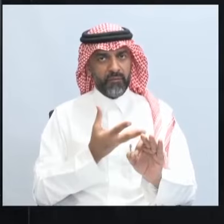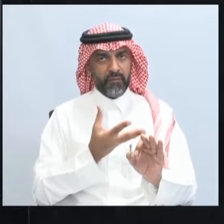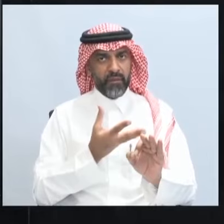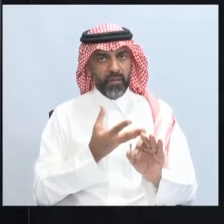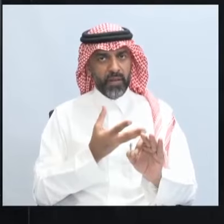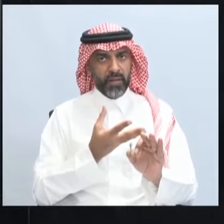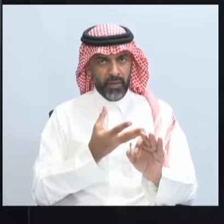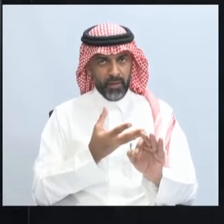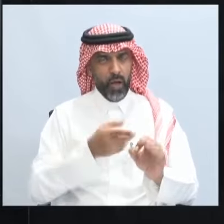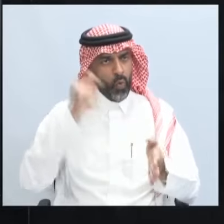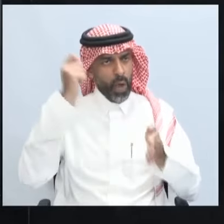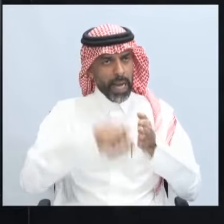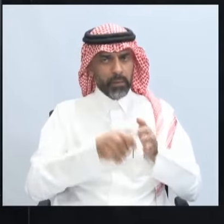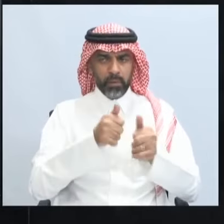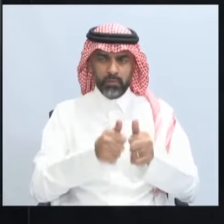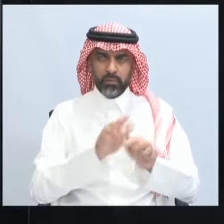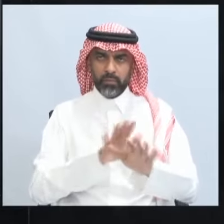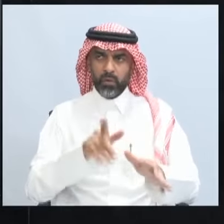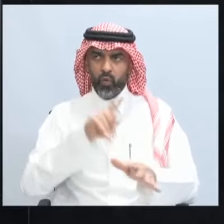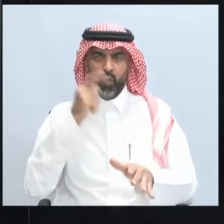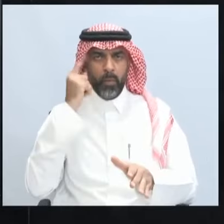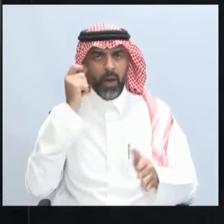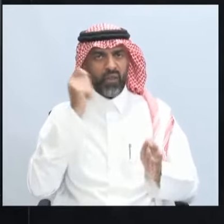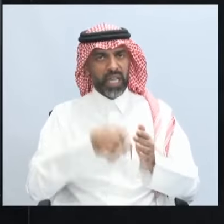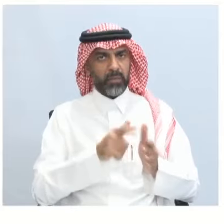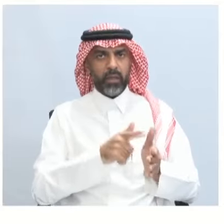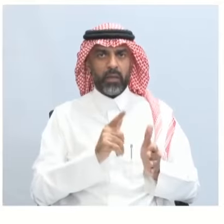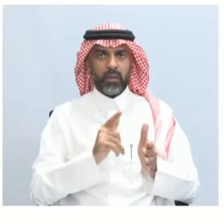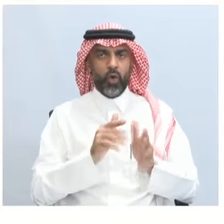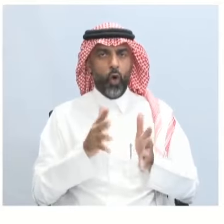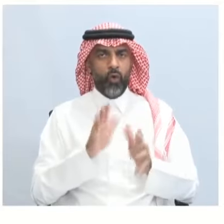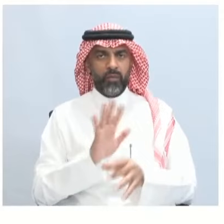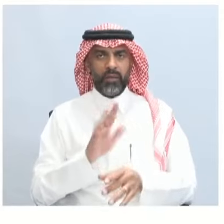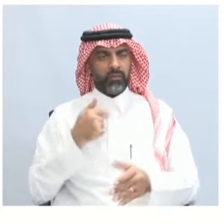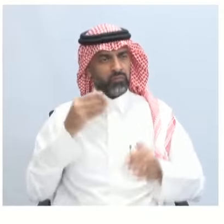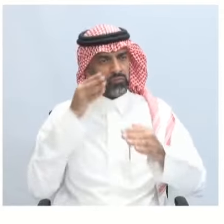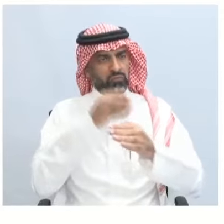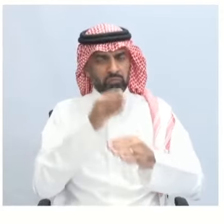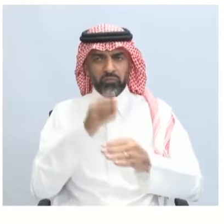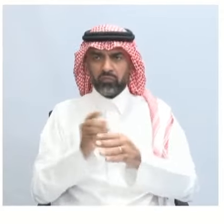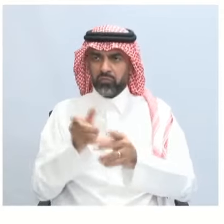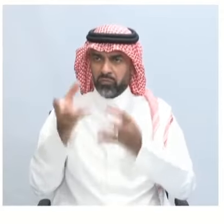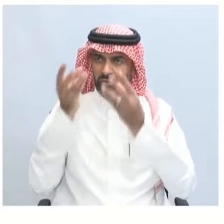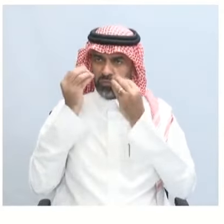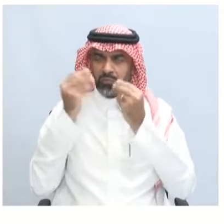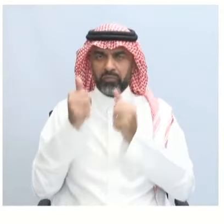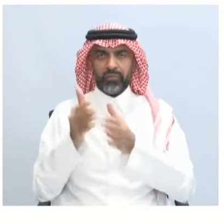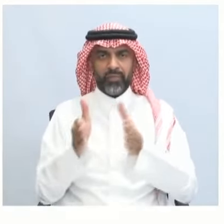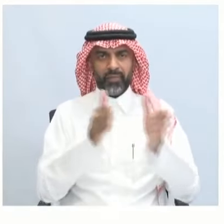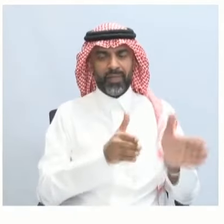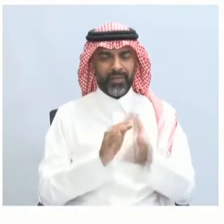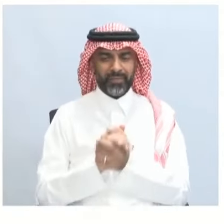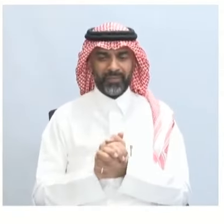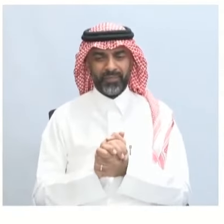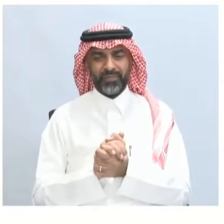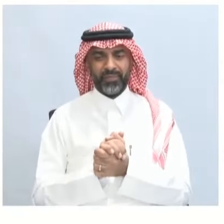هذا العلم للاخرين هذا من اعظم ما نستثمر به هذه التقنيه بعد ذلك ناتي